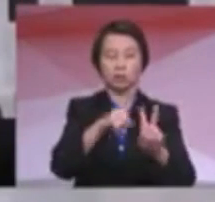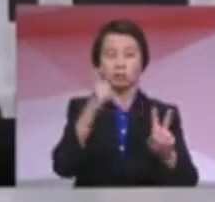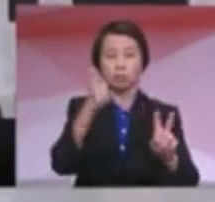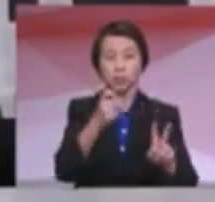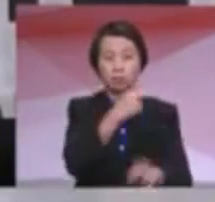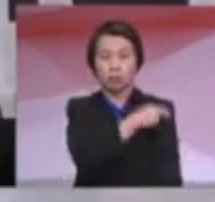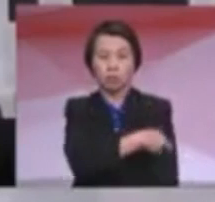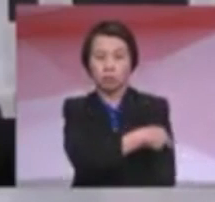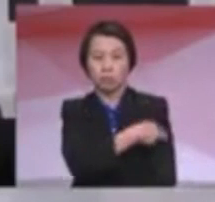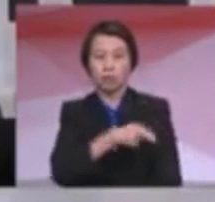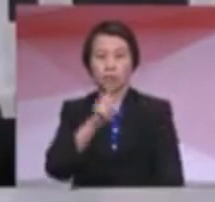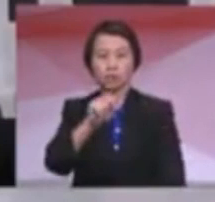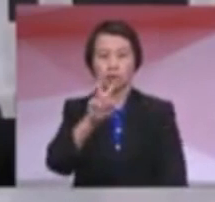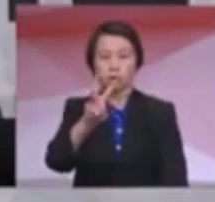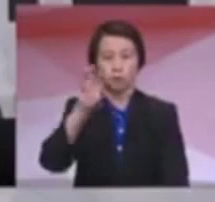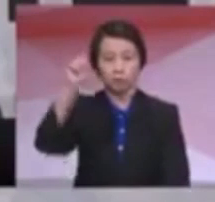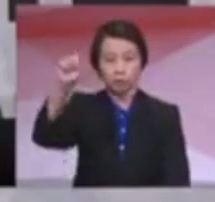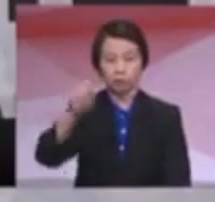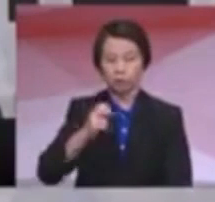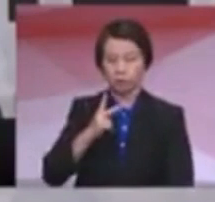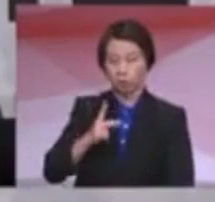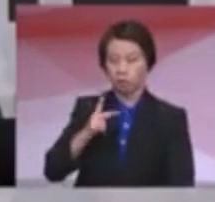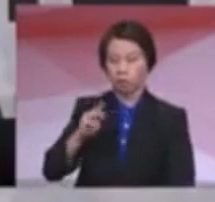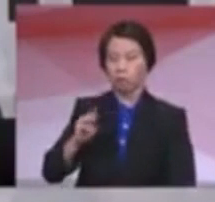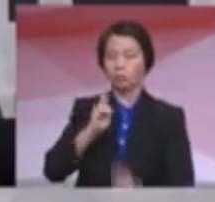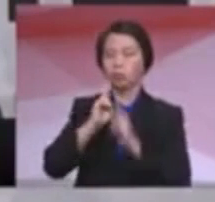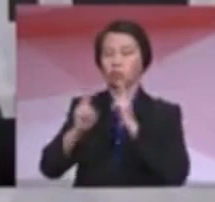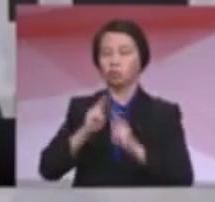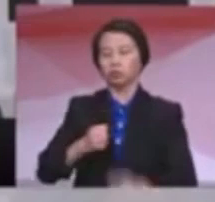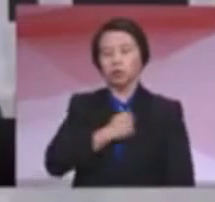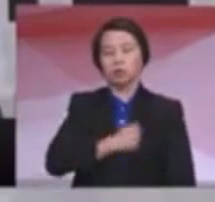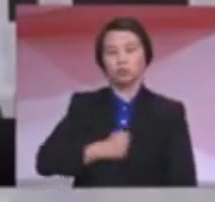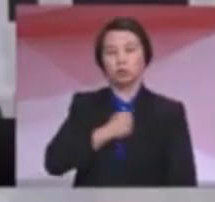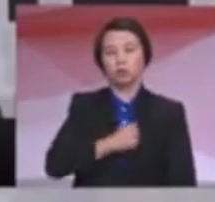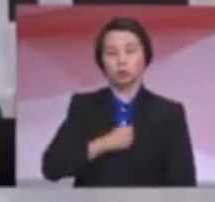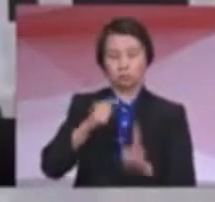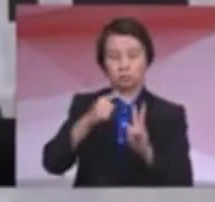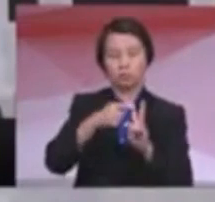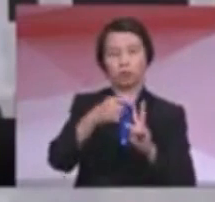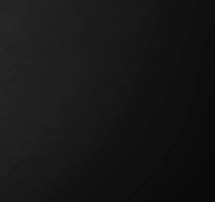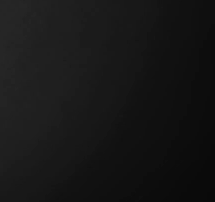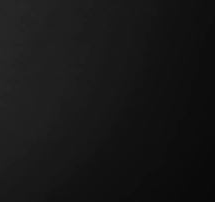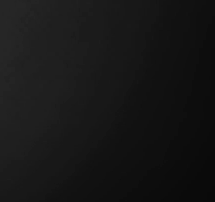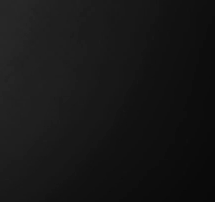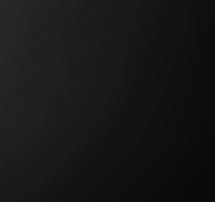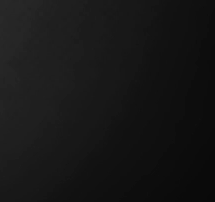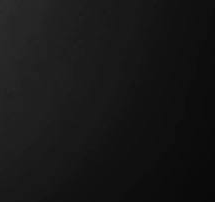hospital Tawau. Kementerian mengucapkan takziah kepada semua ahli keluarga mereka.